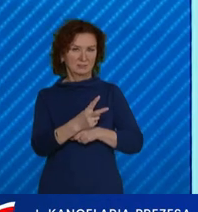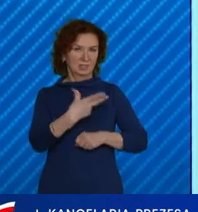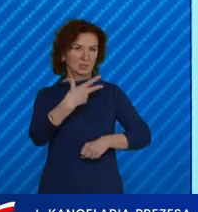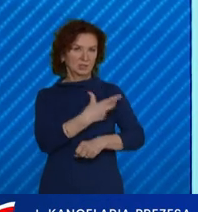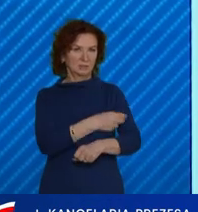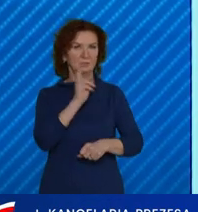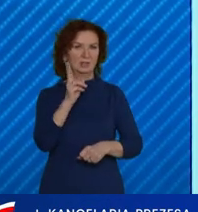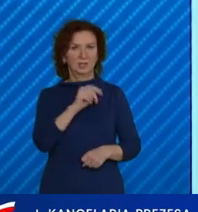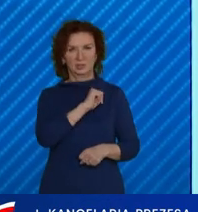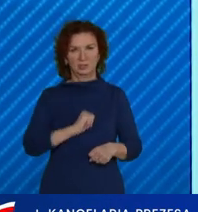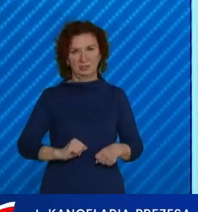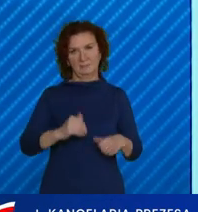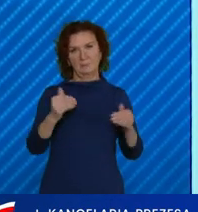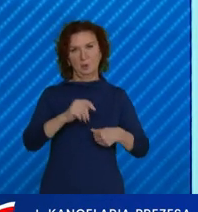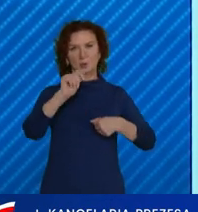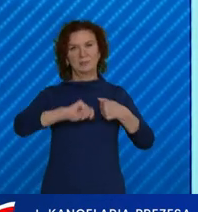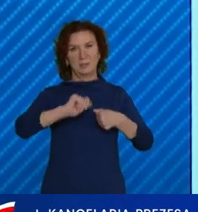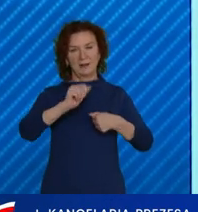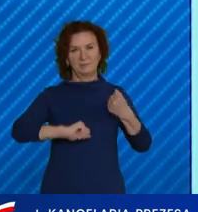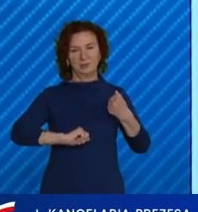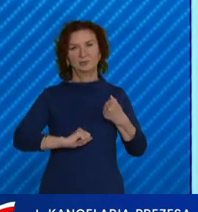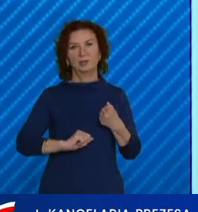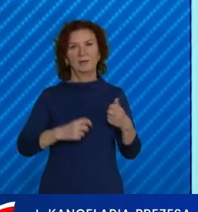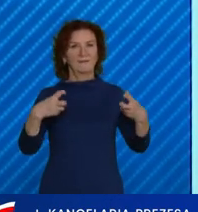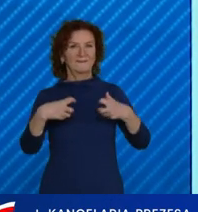stronach internetowych rządu Szczepimy się,